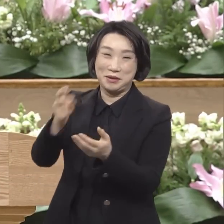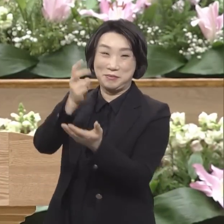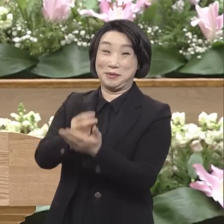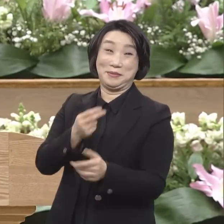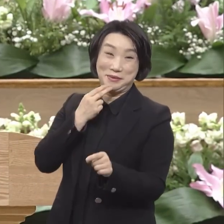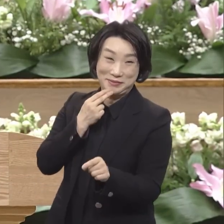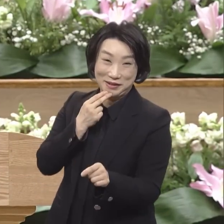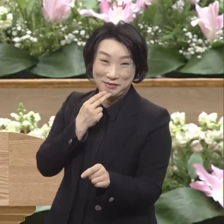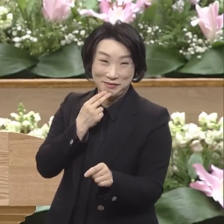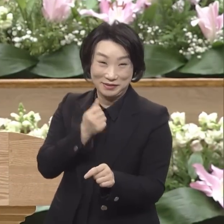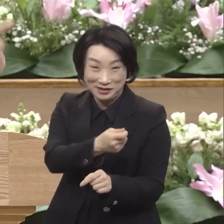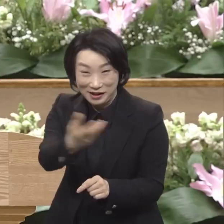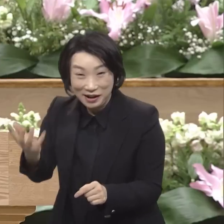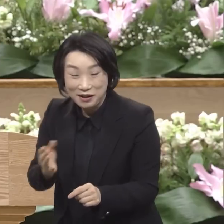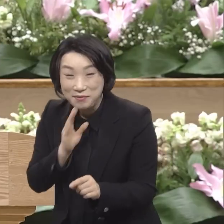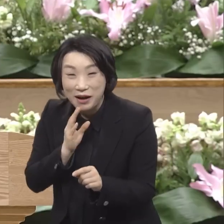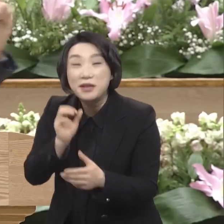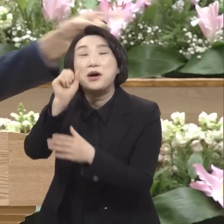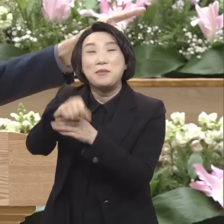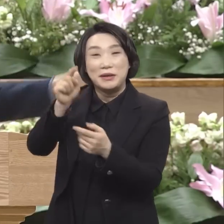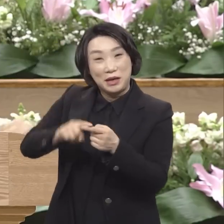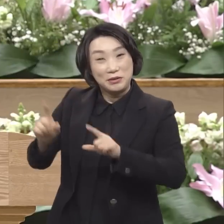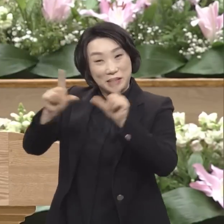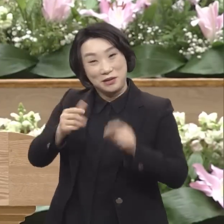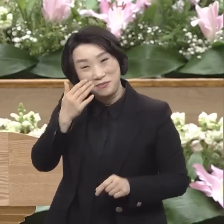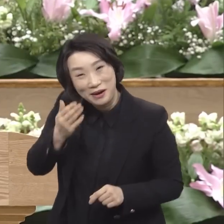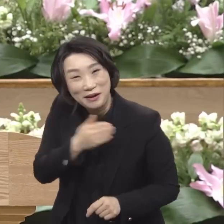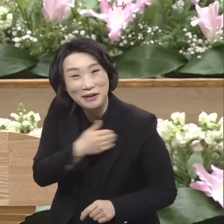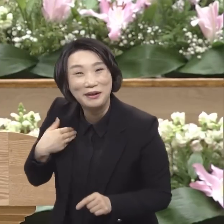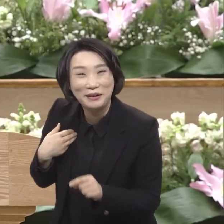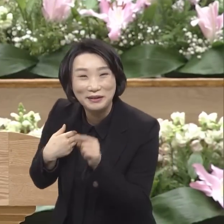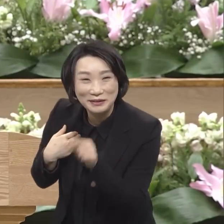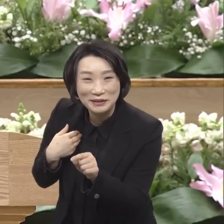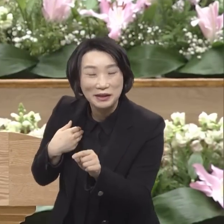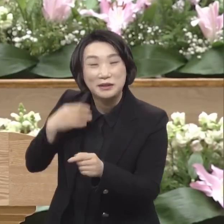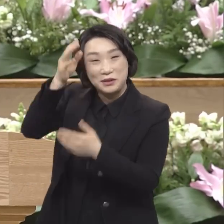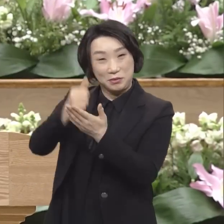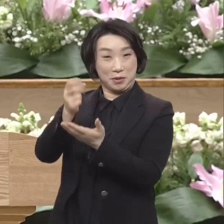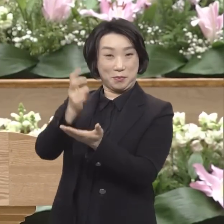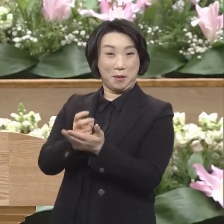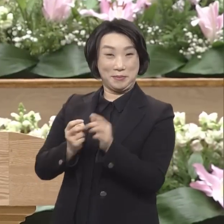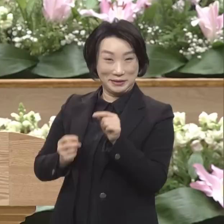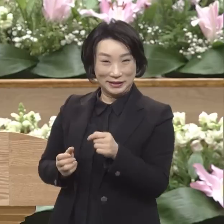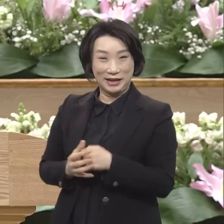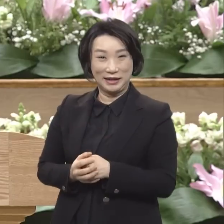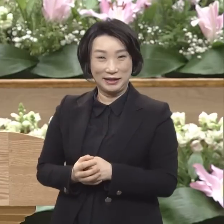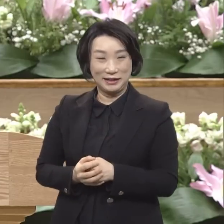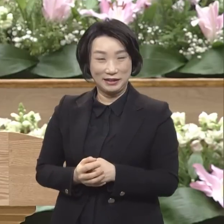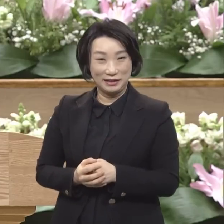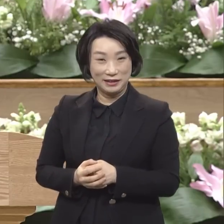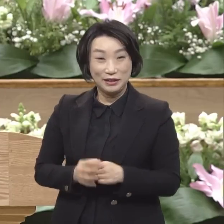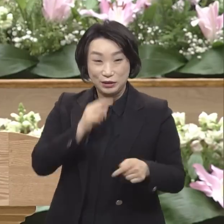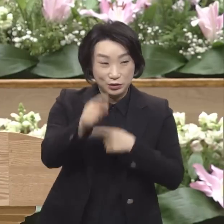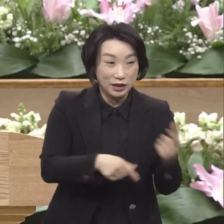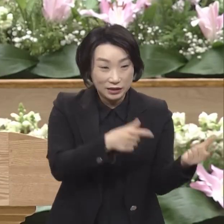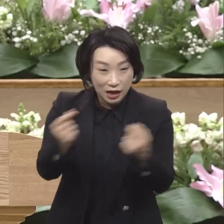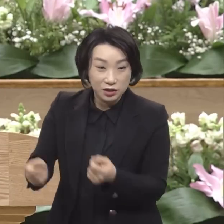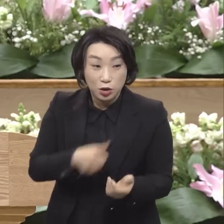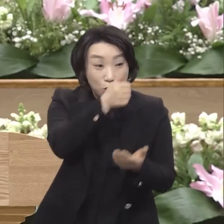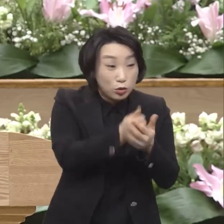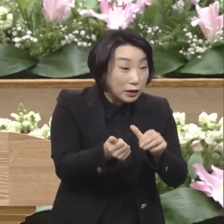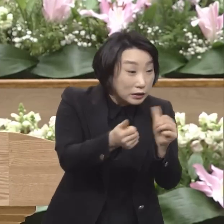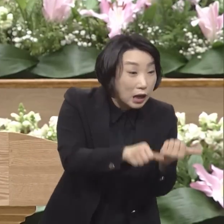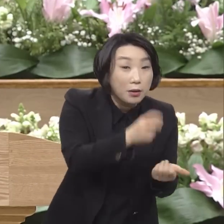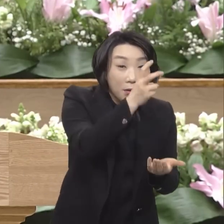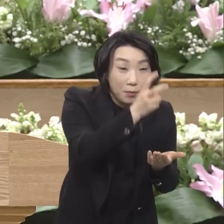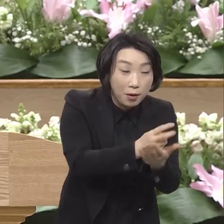없대요. 그 열매대로 살아간다는 거예요. 이게 성령의 법입니다. 같이 죄와 사망의